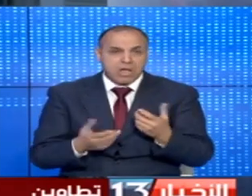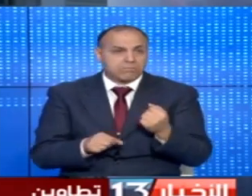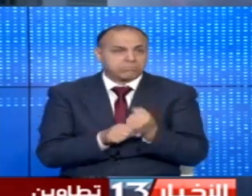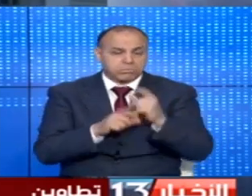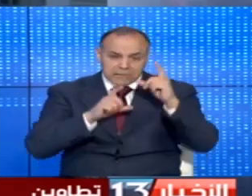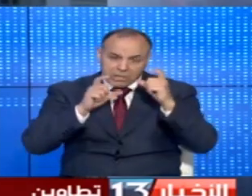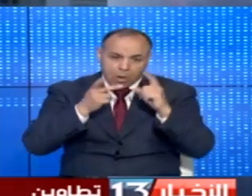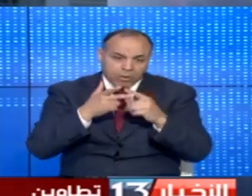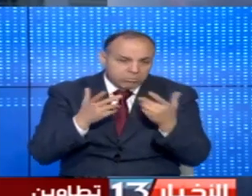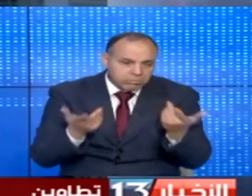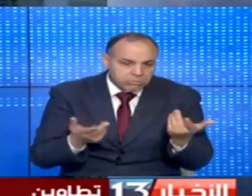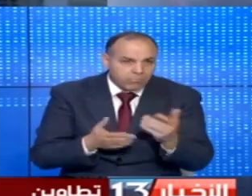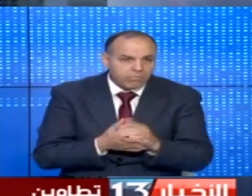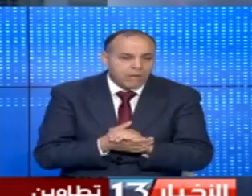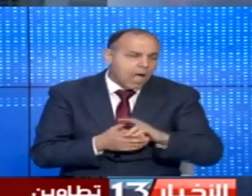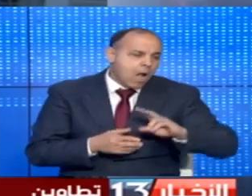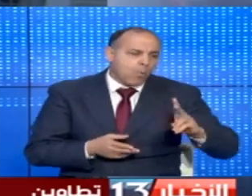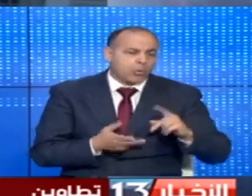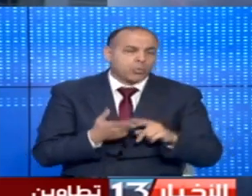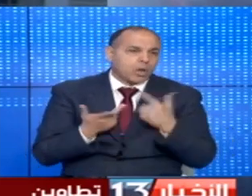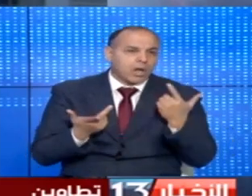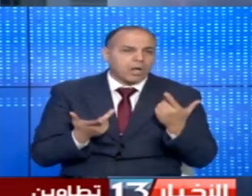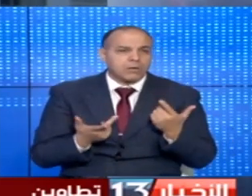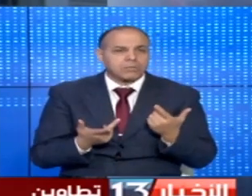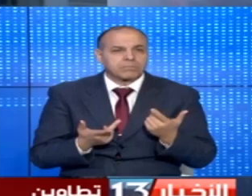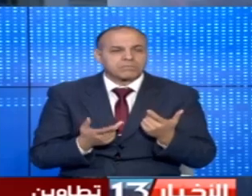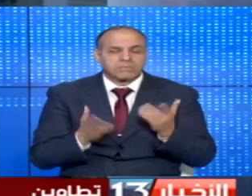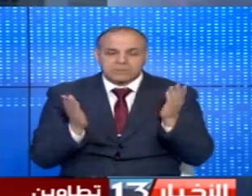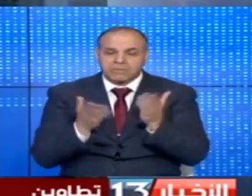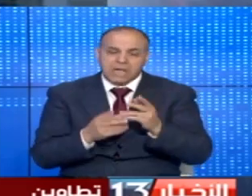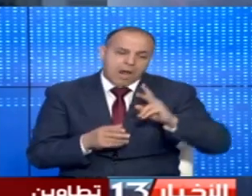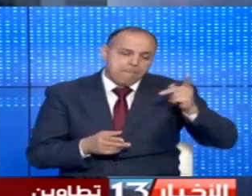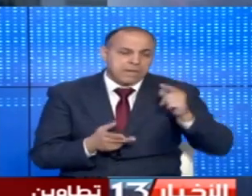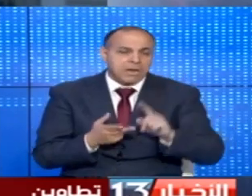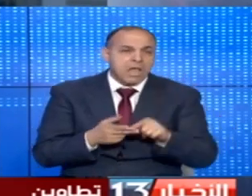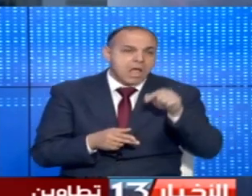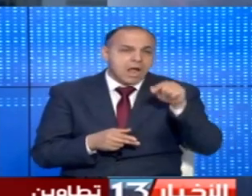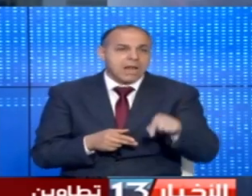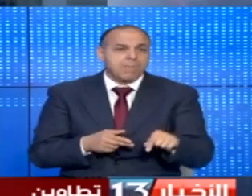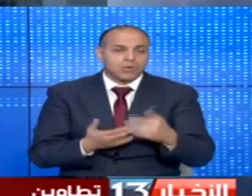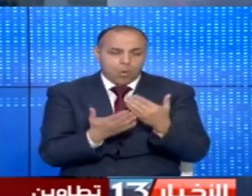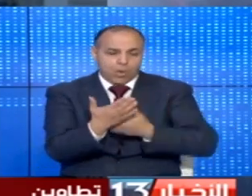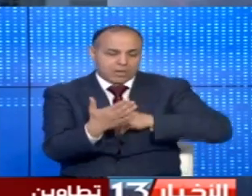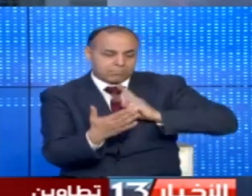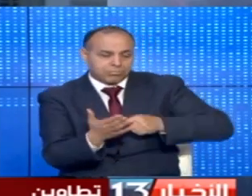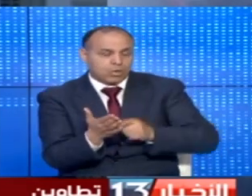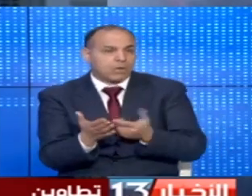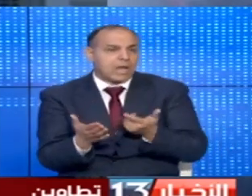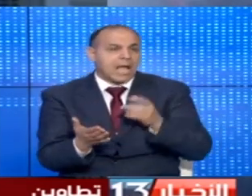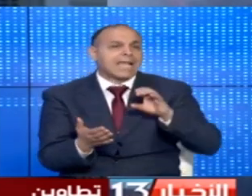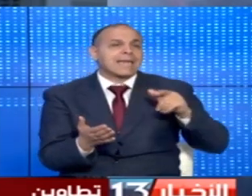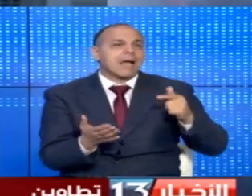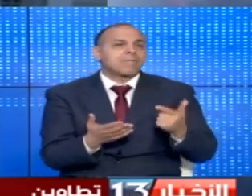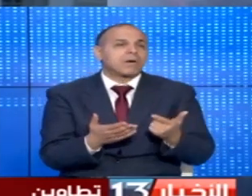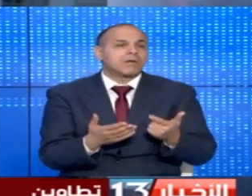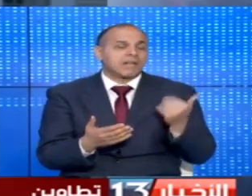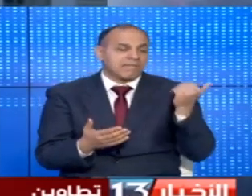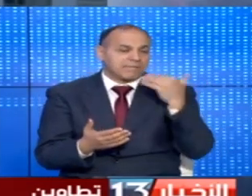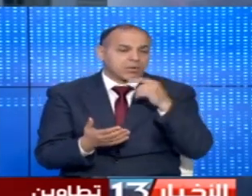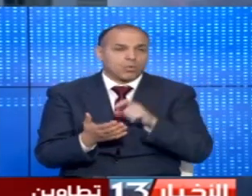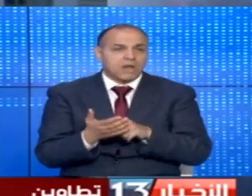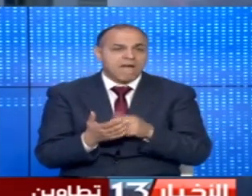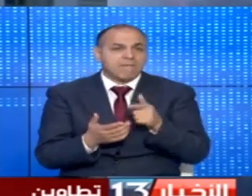الاسكانيه تعمل حاجات معناها البر اه لابد من ابريل واستعجاليه خاصه